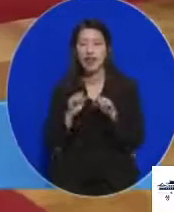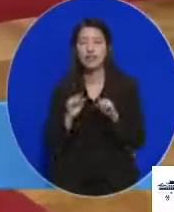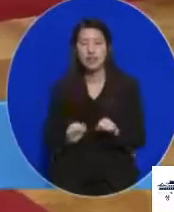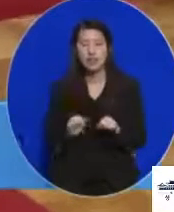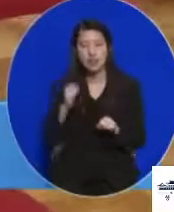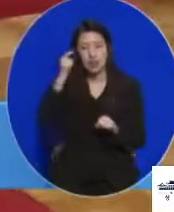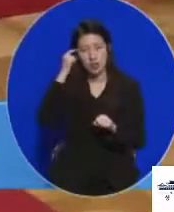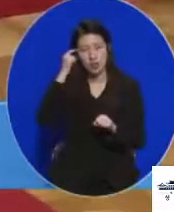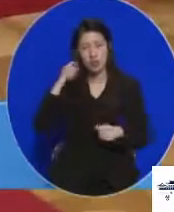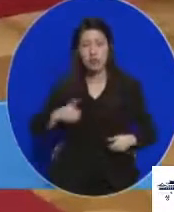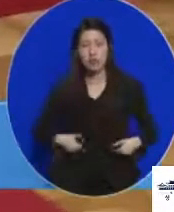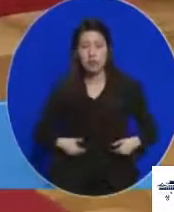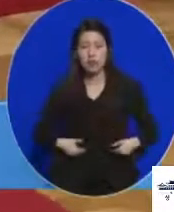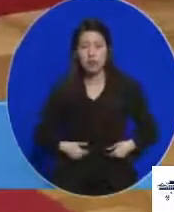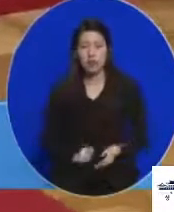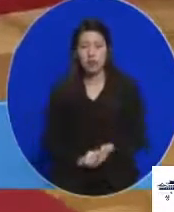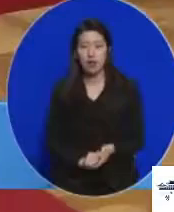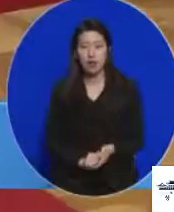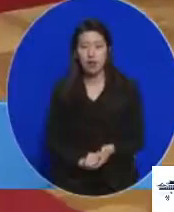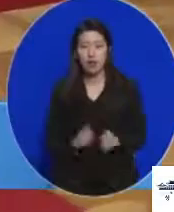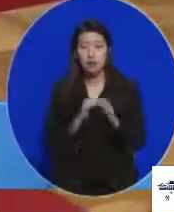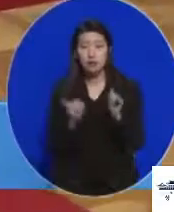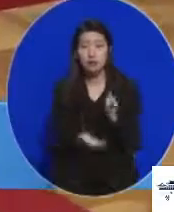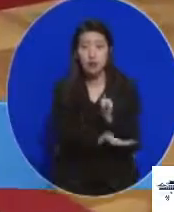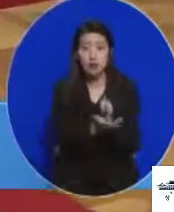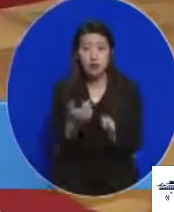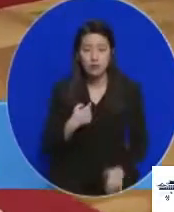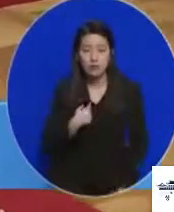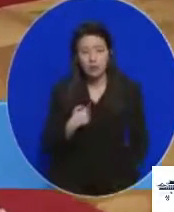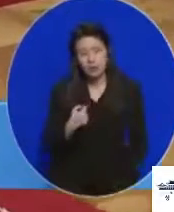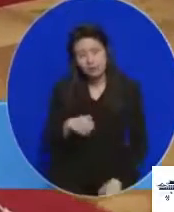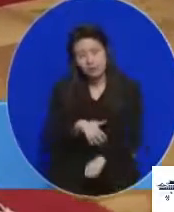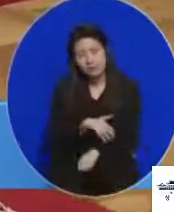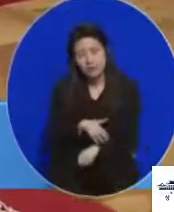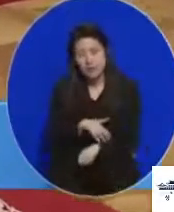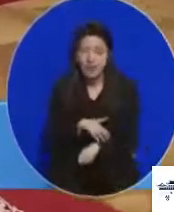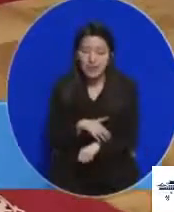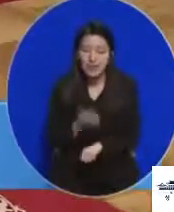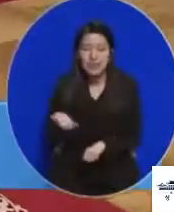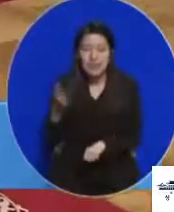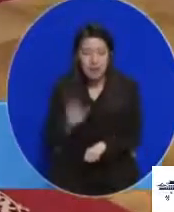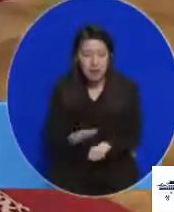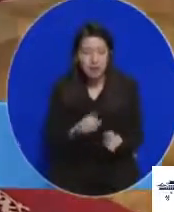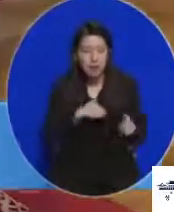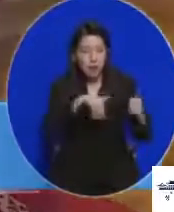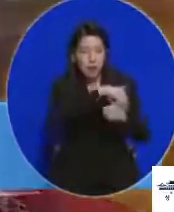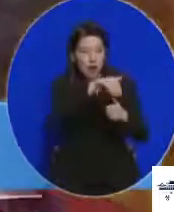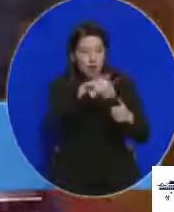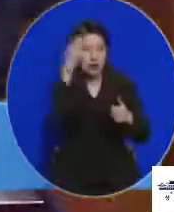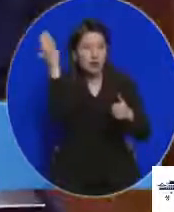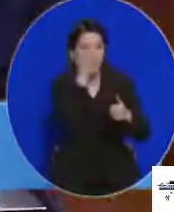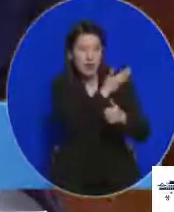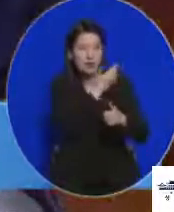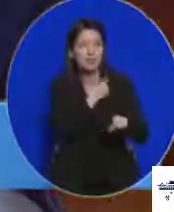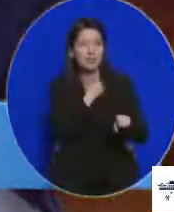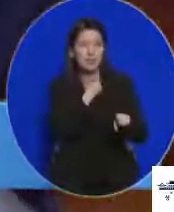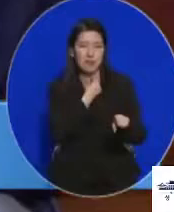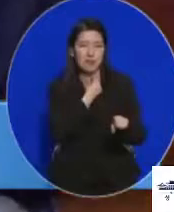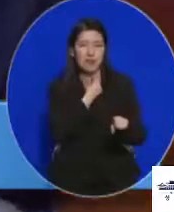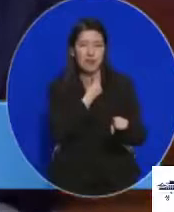국민들은 자신이 좀 불편해도 장애인과 더불어 살아가겠다는 가 너지를 갖고 있습니다